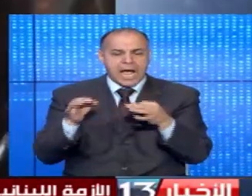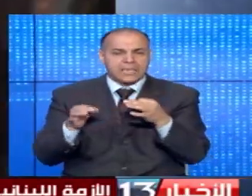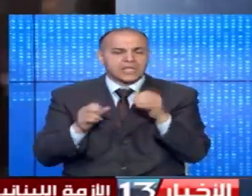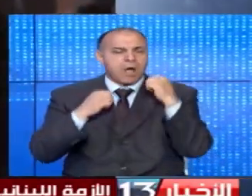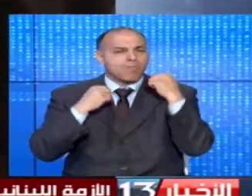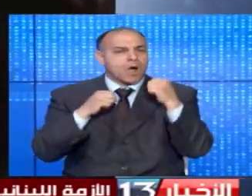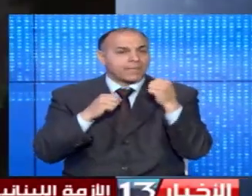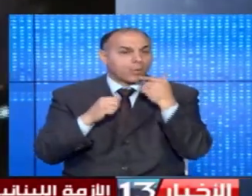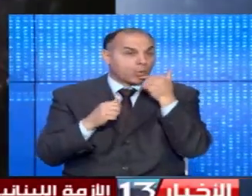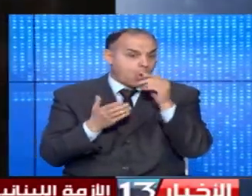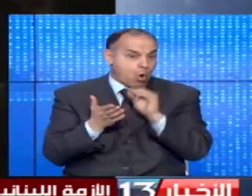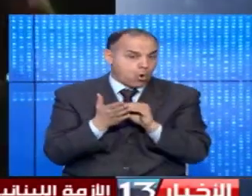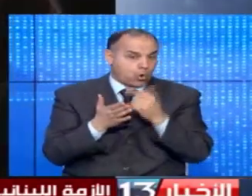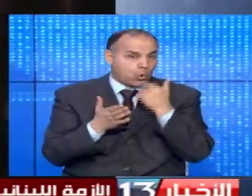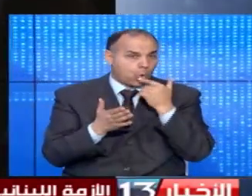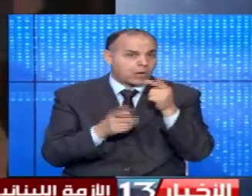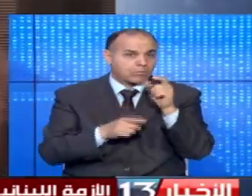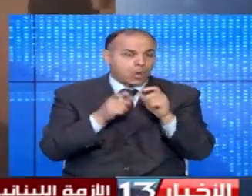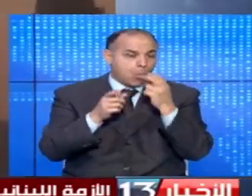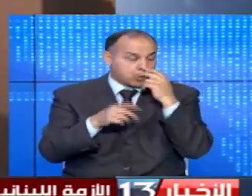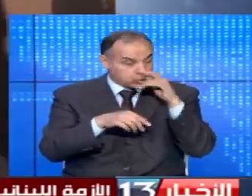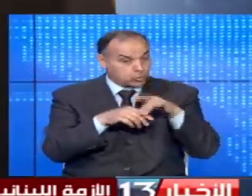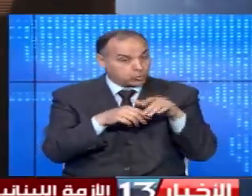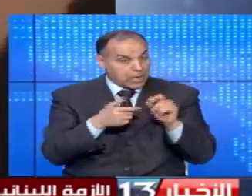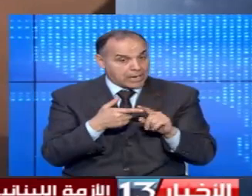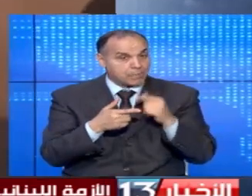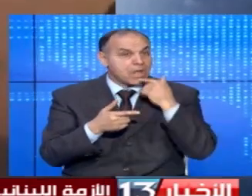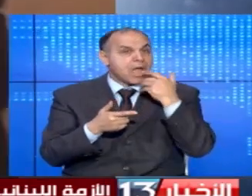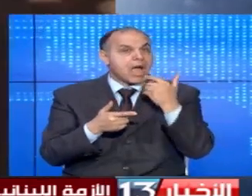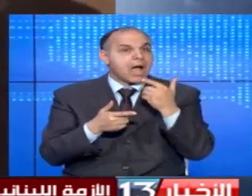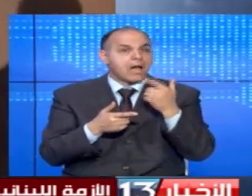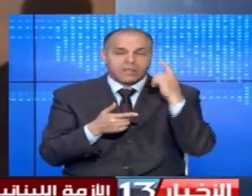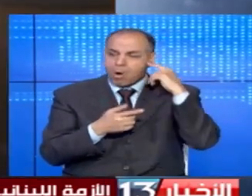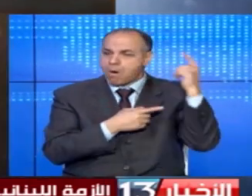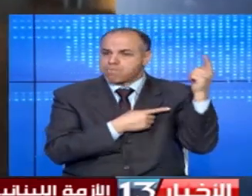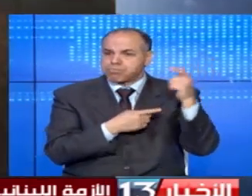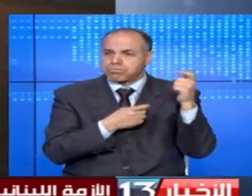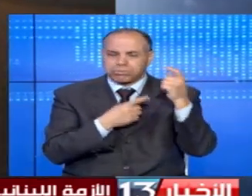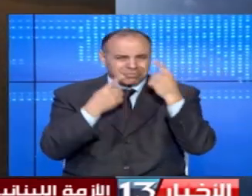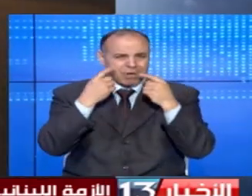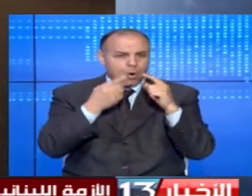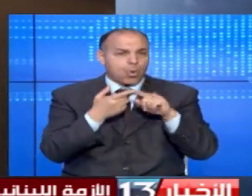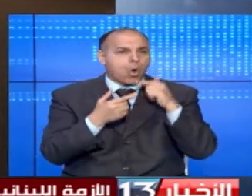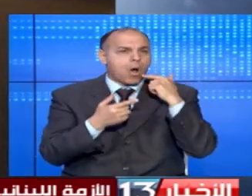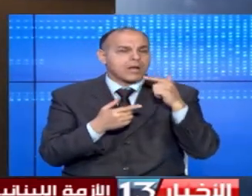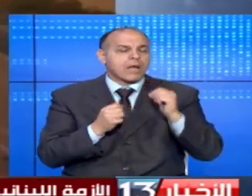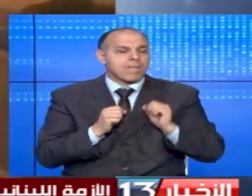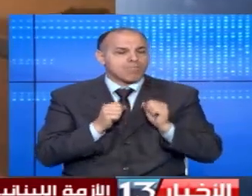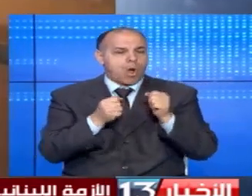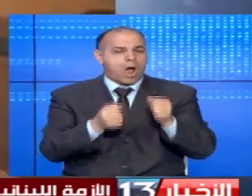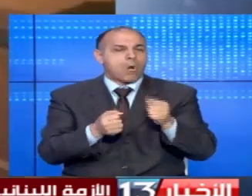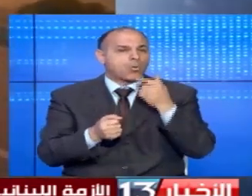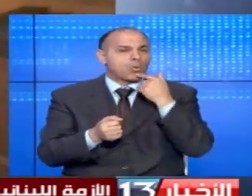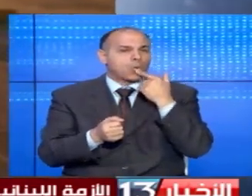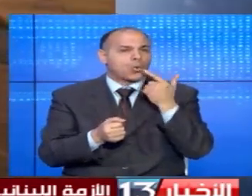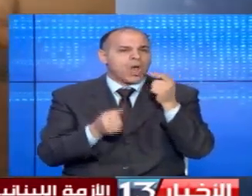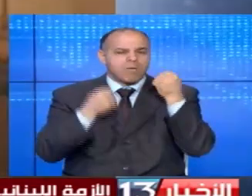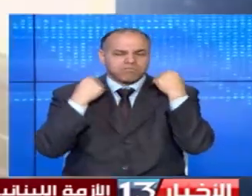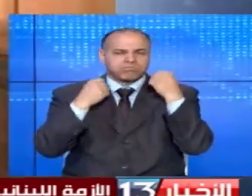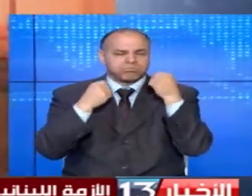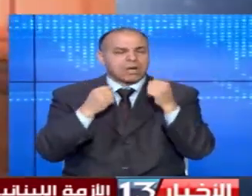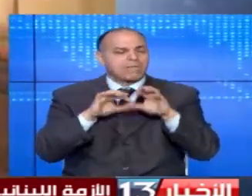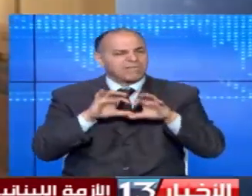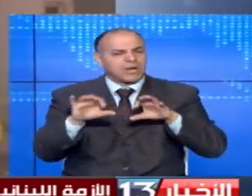المحتاجين وكذلك من عناصر قوات الامن التي اطلقت الغاز المسيل للدموع في محاوله منها لتفريق المحتجين